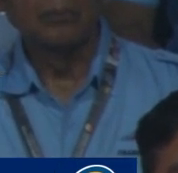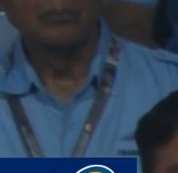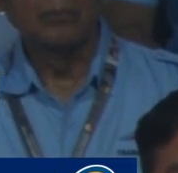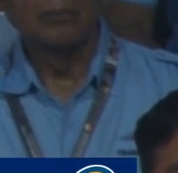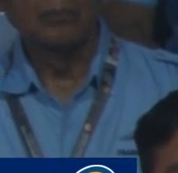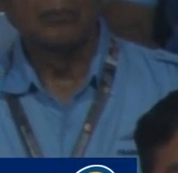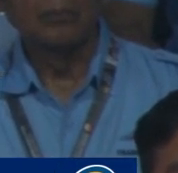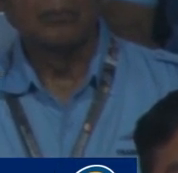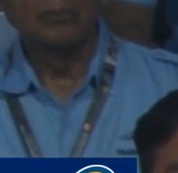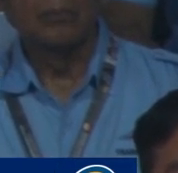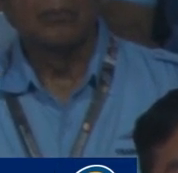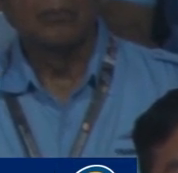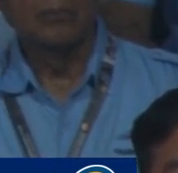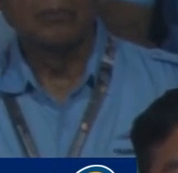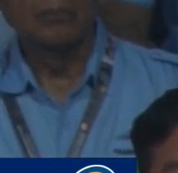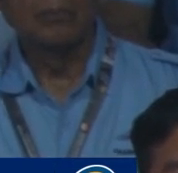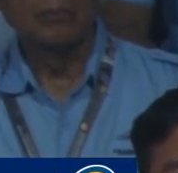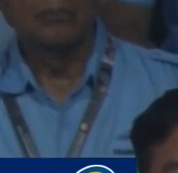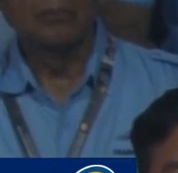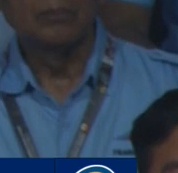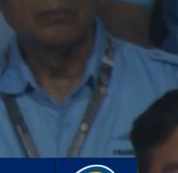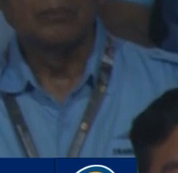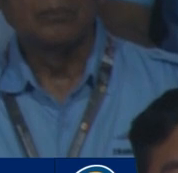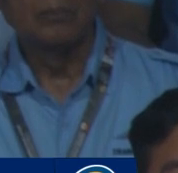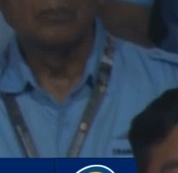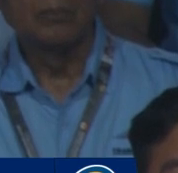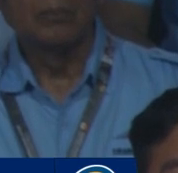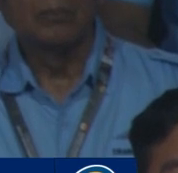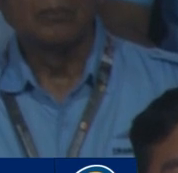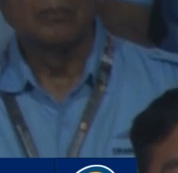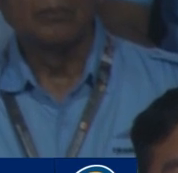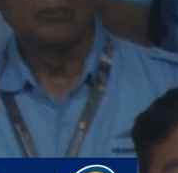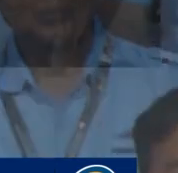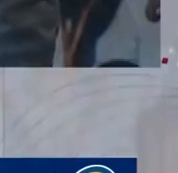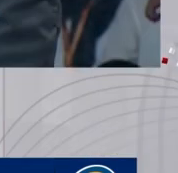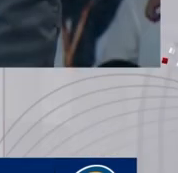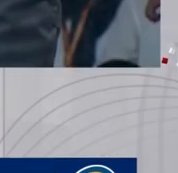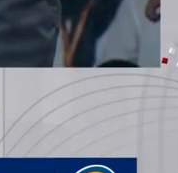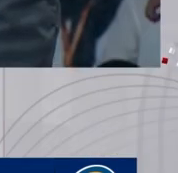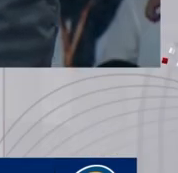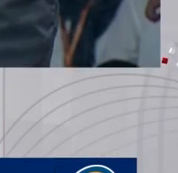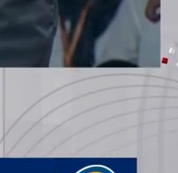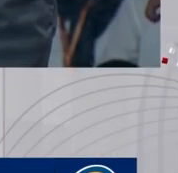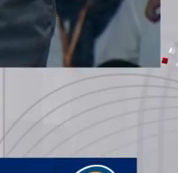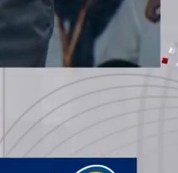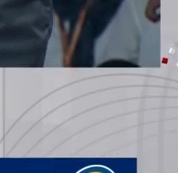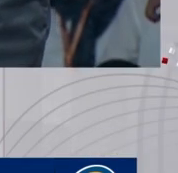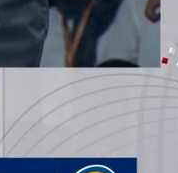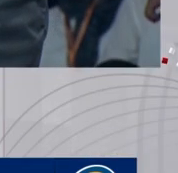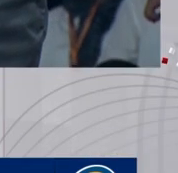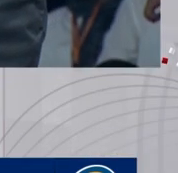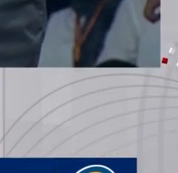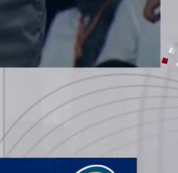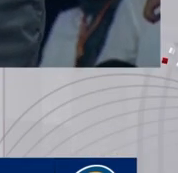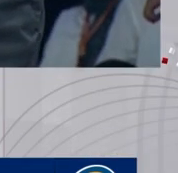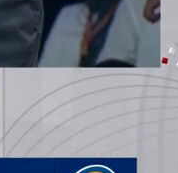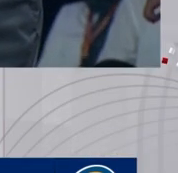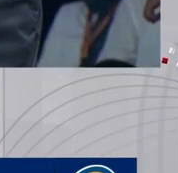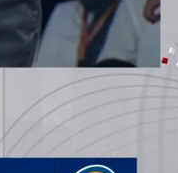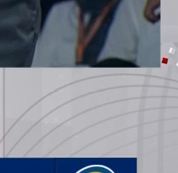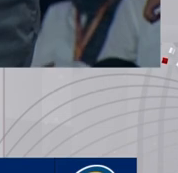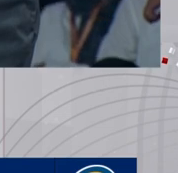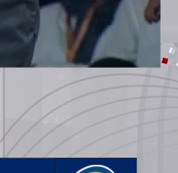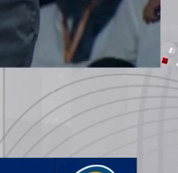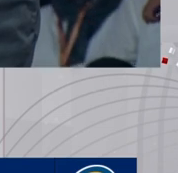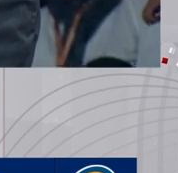setahun sekitar 80t jumlah penduduk Indonesia eh DKI 10 juta kir kurang